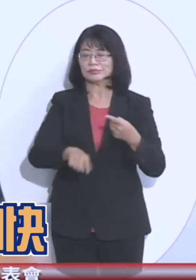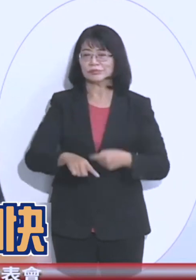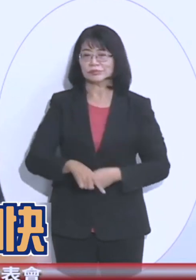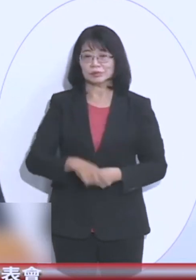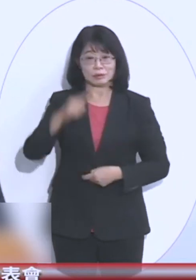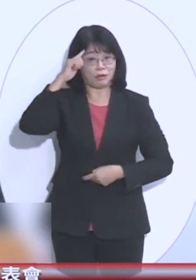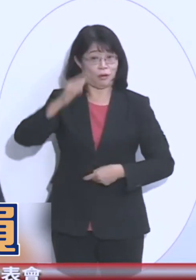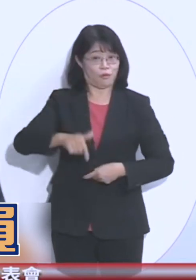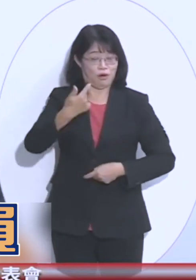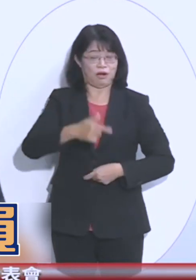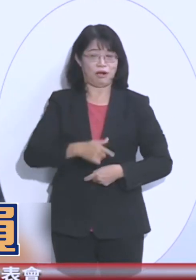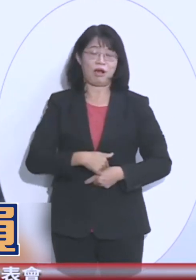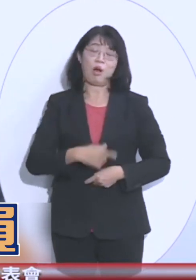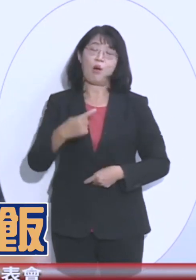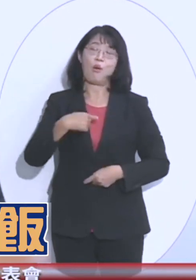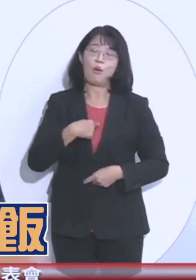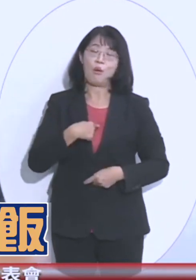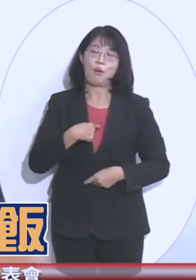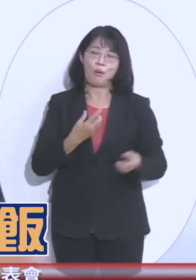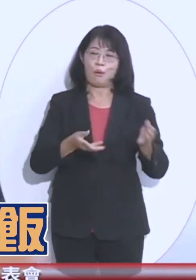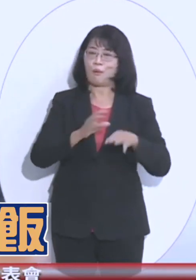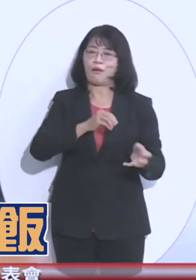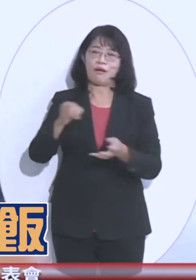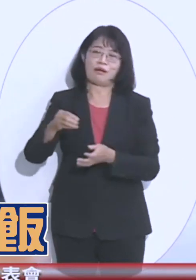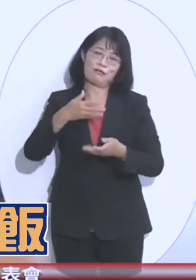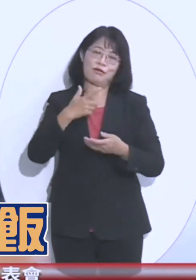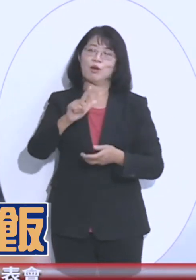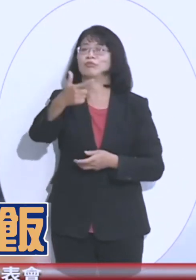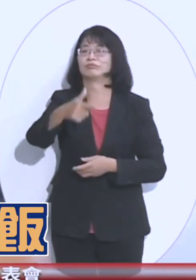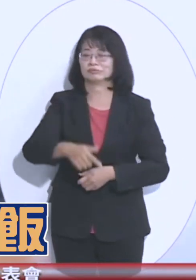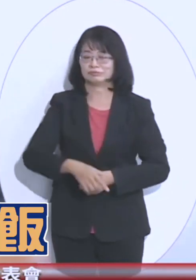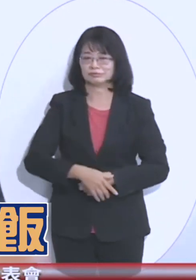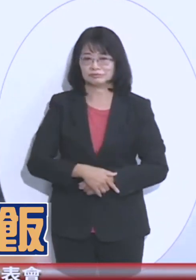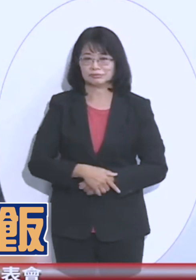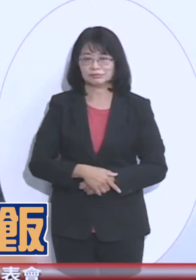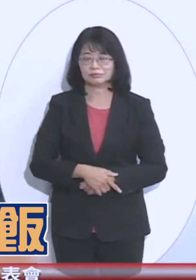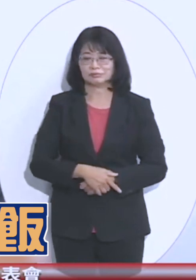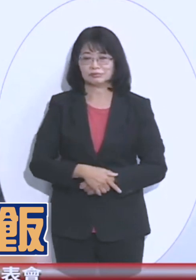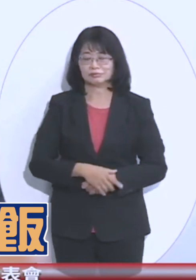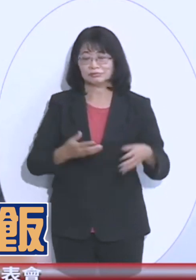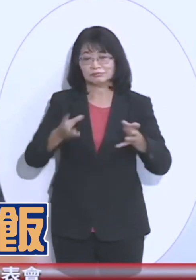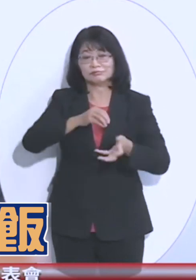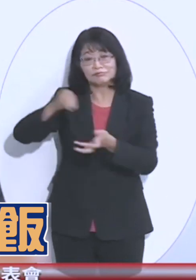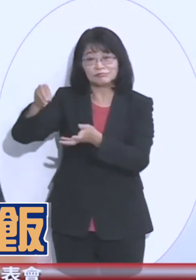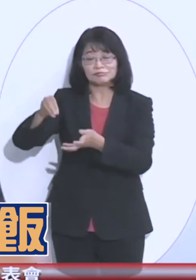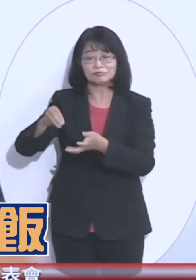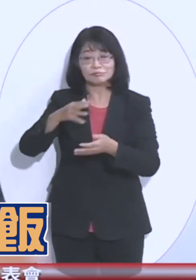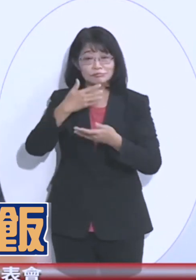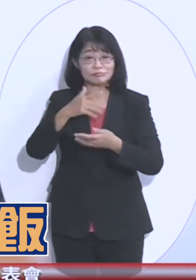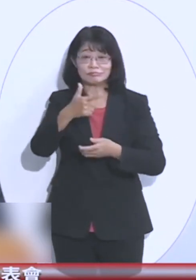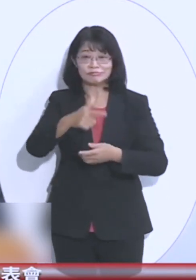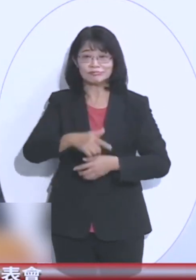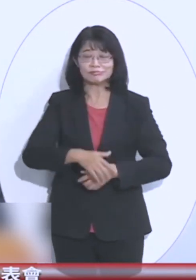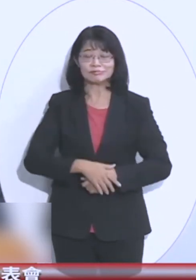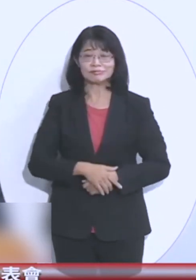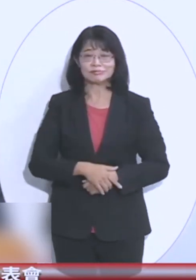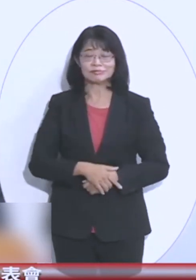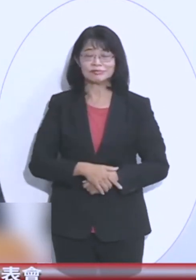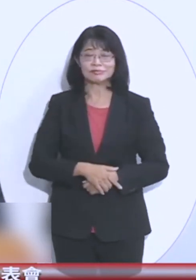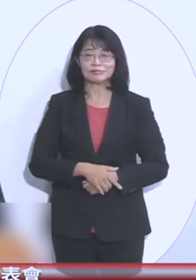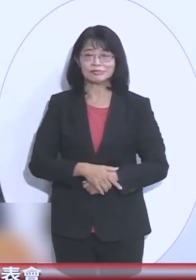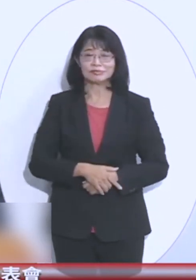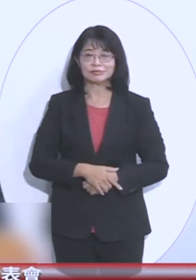应我那真紧，甲我讲，无啦，食议员打包的不算吃饭呐，打包就不算吃饭。变话